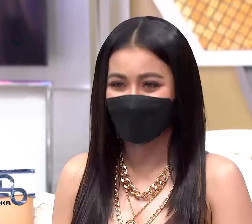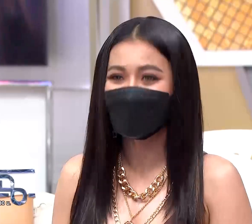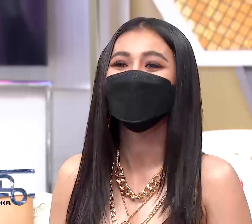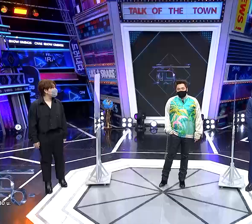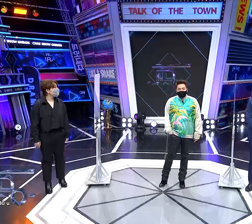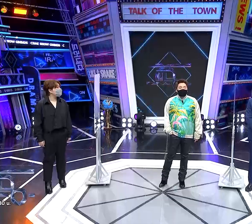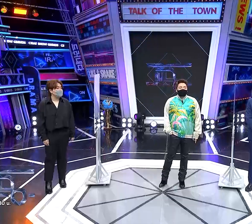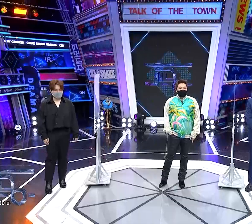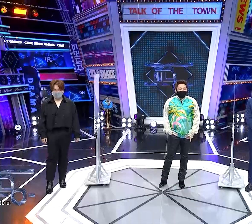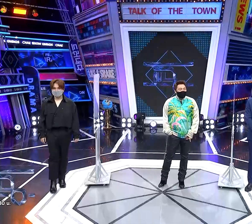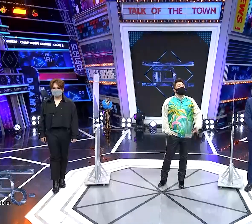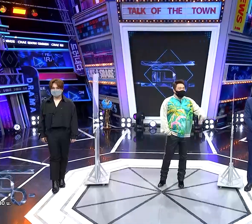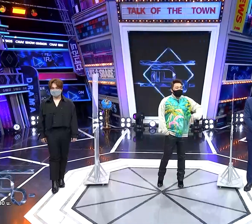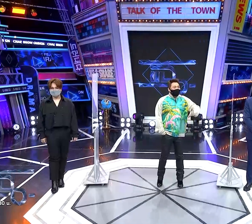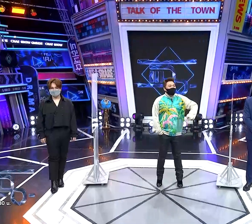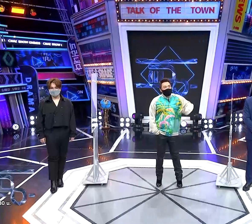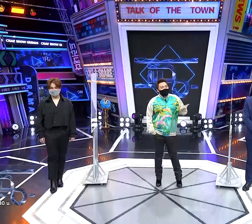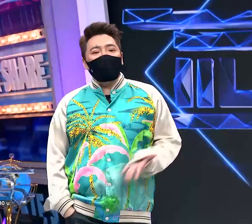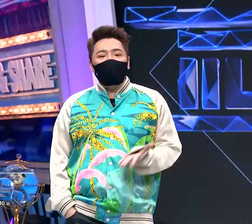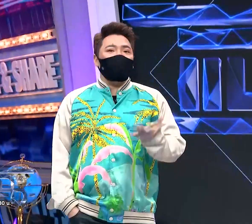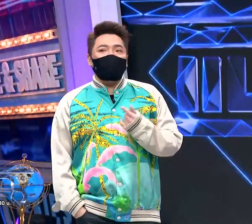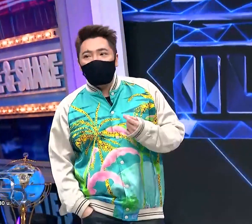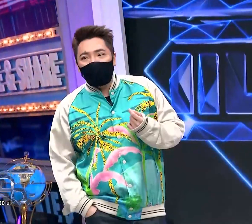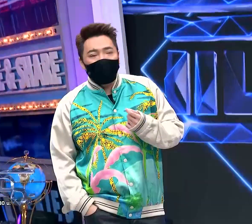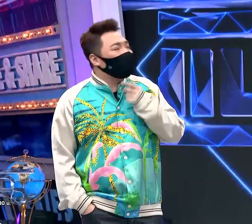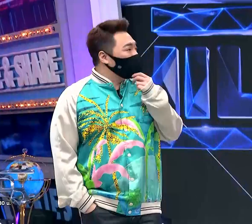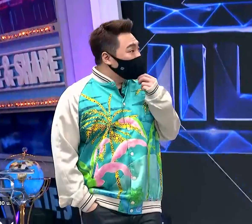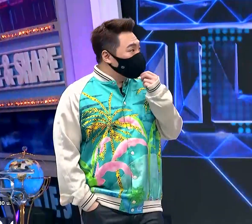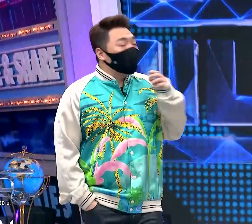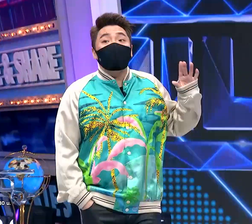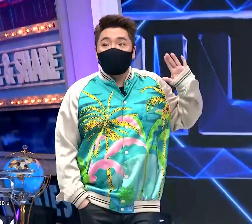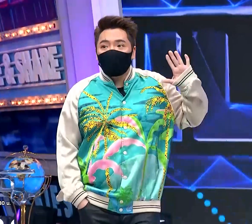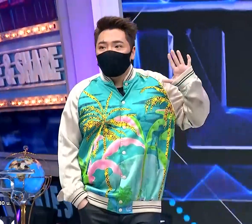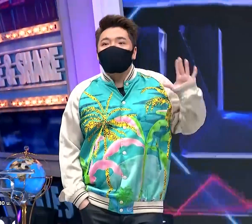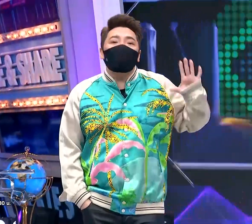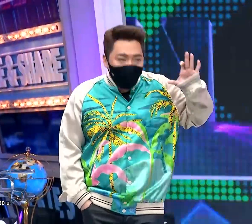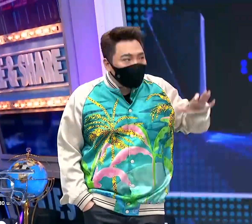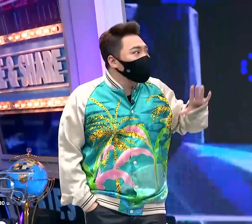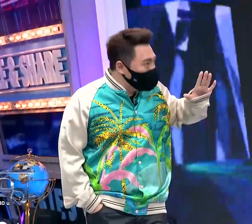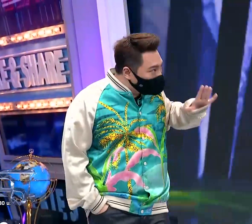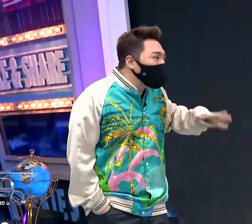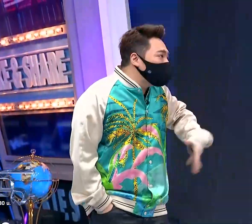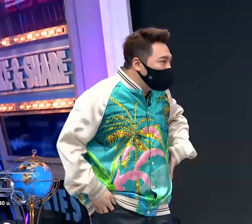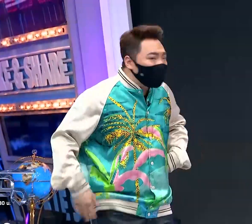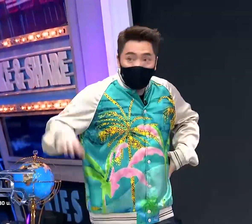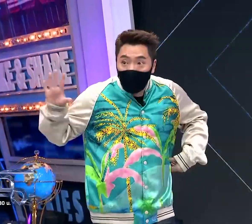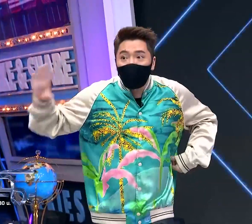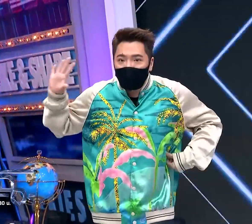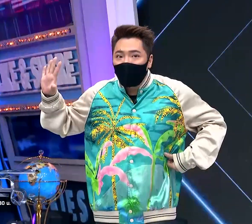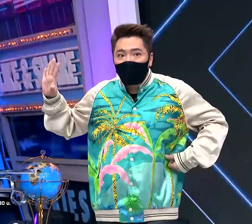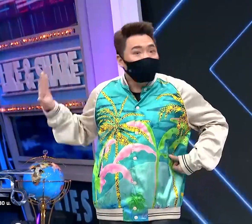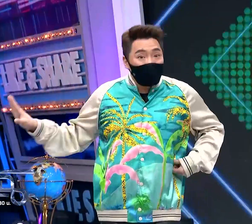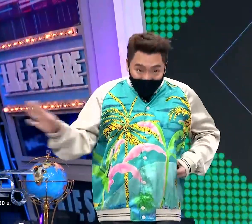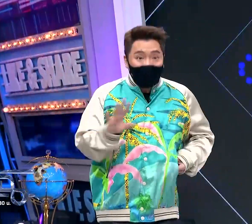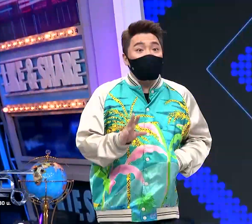อร่อยอร่อยอร่อยค่ะ เราไม่รู้ว่าวันนี้บางคนแบบอู้ทำไมคอนเทนต์ของเราแบบว่าอ่อนจังเลยเราไม่แค่แล้วเราขอช่วยพี่น้องในวงการบันเทิงเราบางค